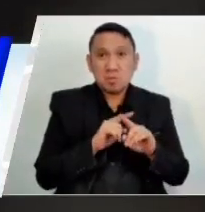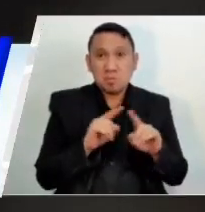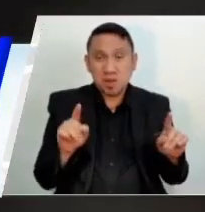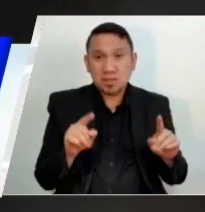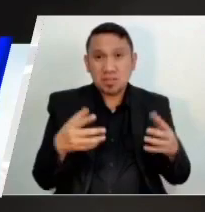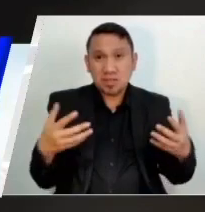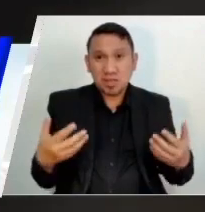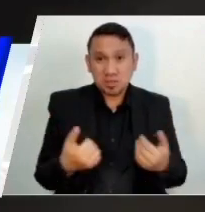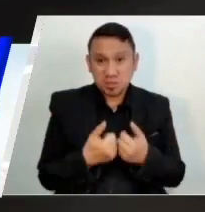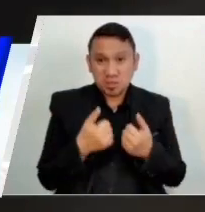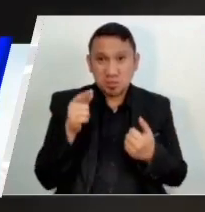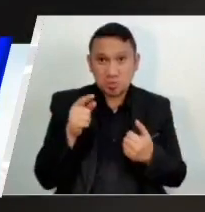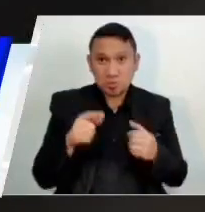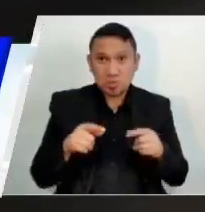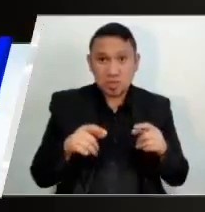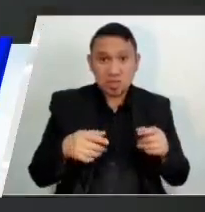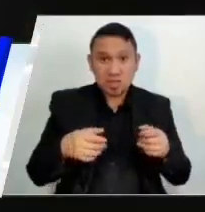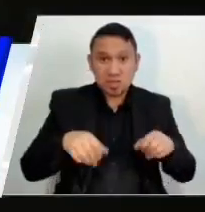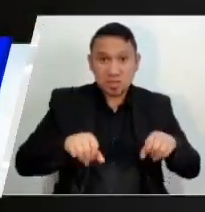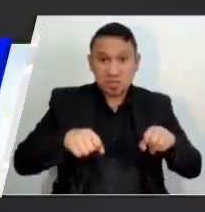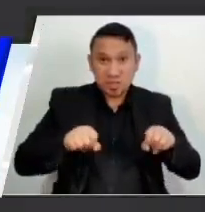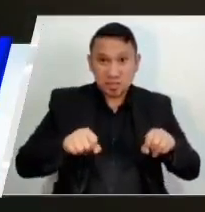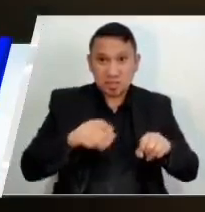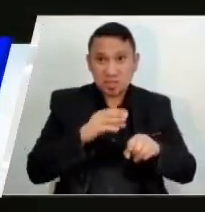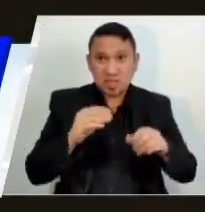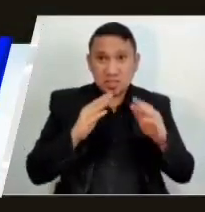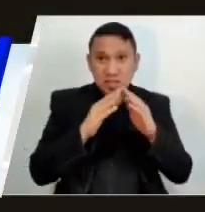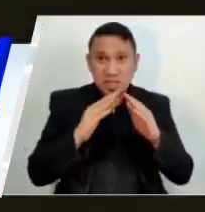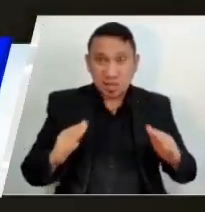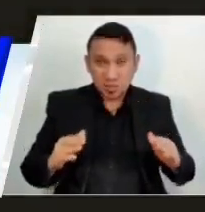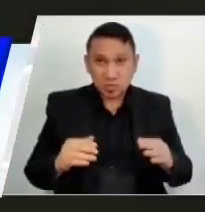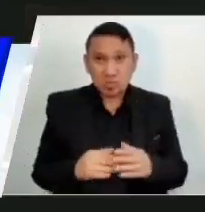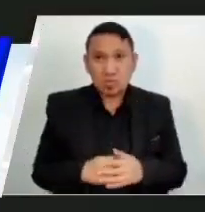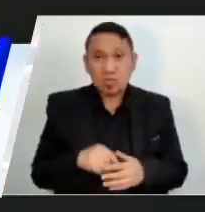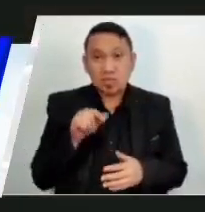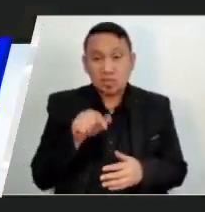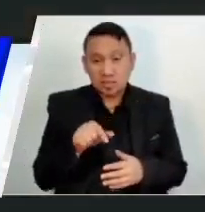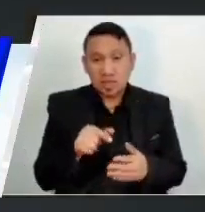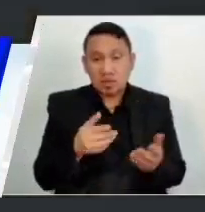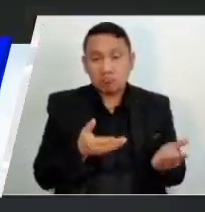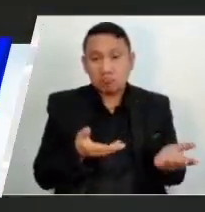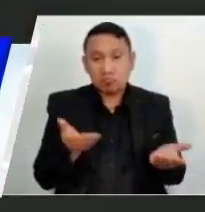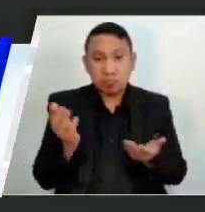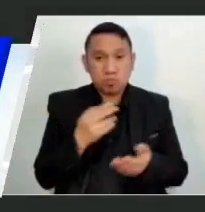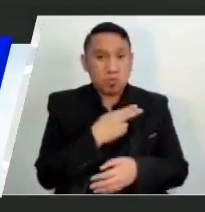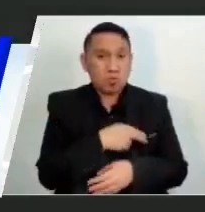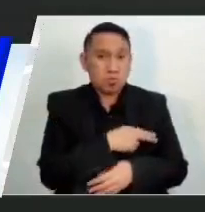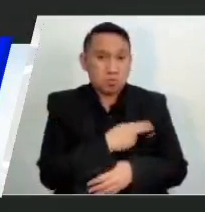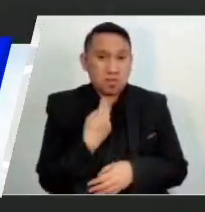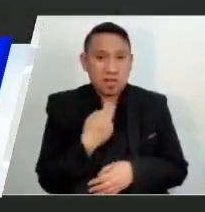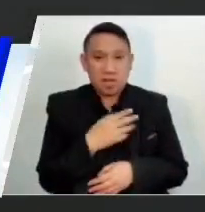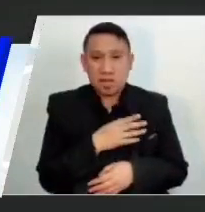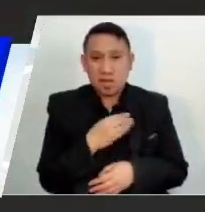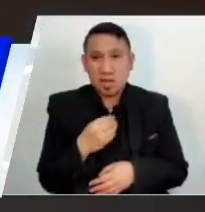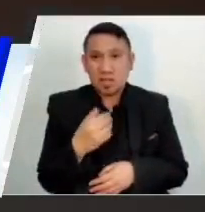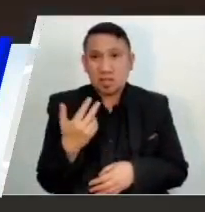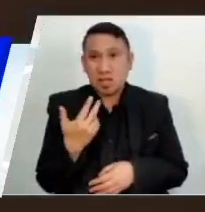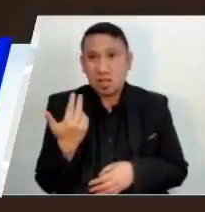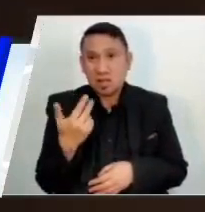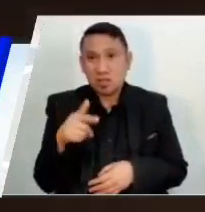kasalubong na tricycle at sa isang bahay. Ginagamot na ang biktima sa ospital. Sugatan din ang tatlong pasahero ng